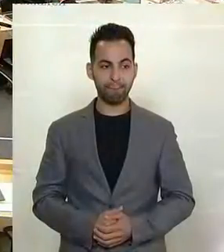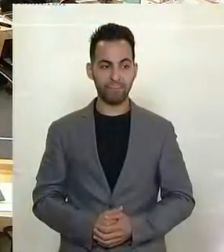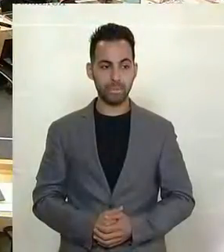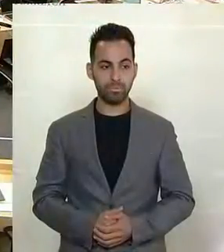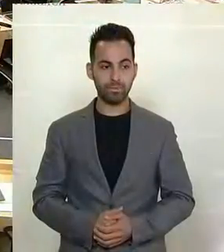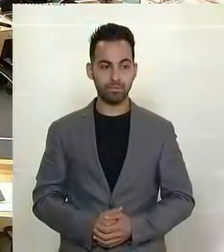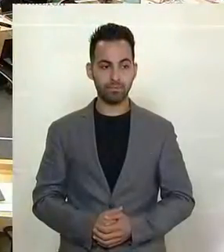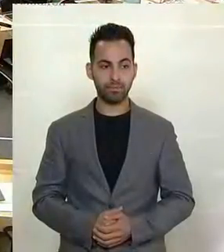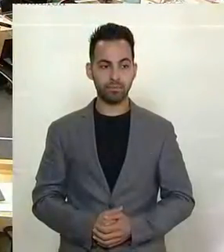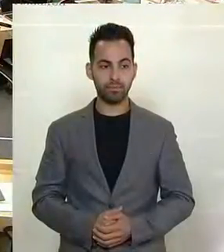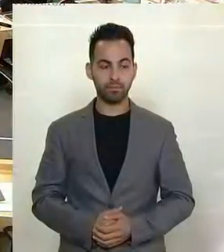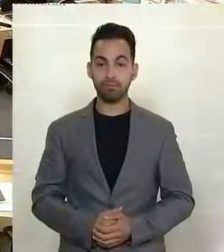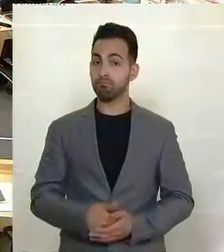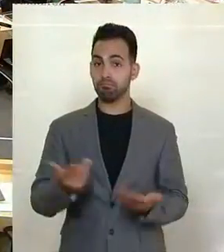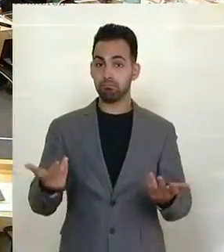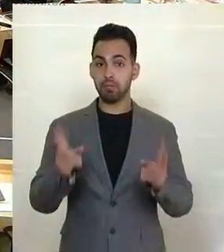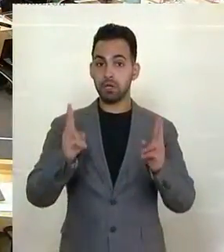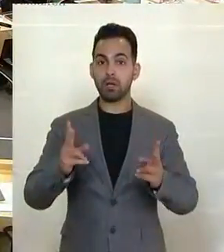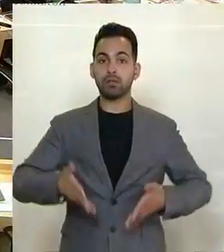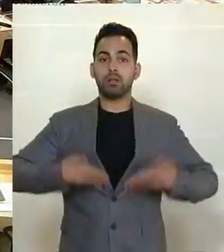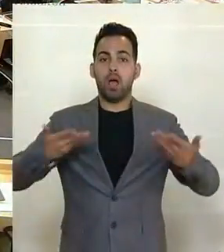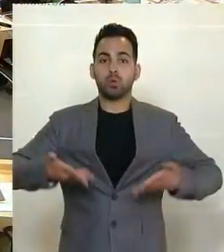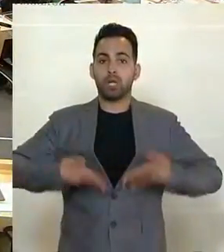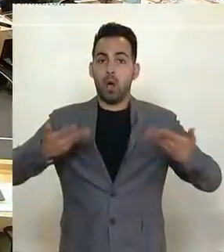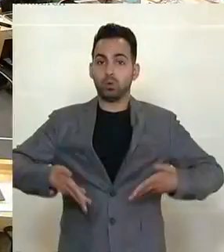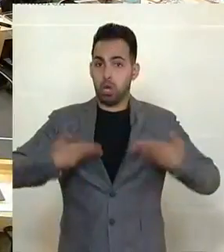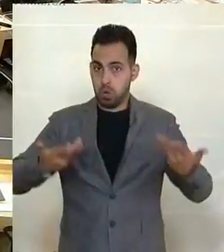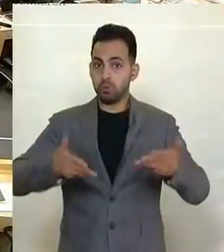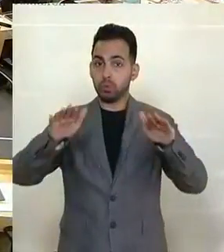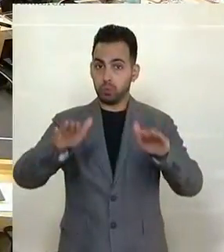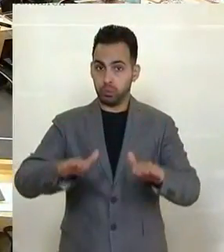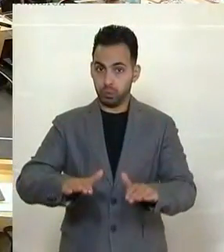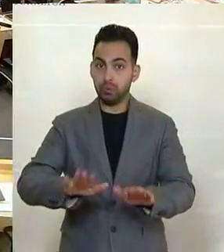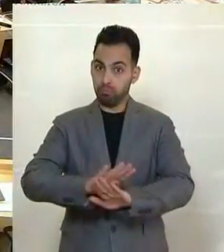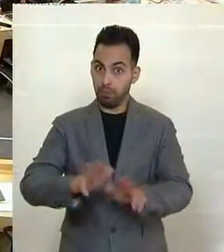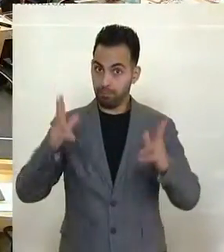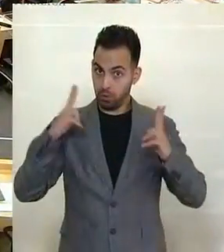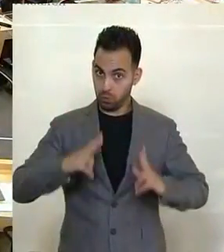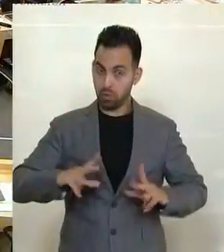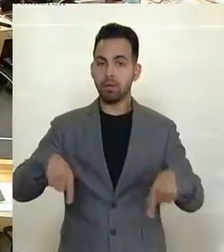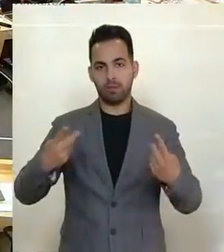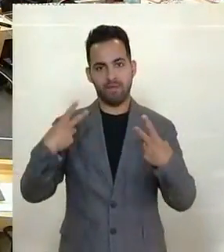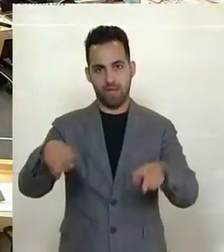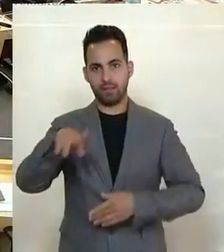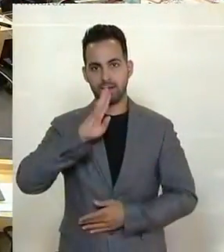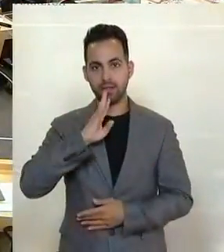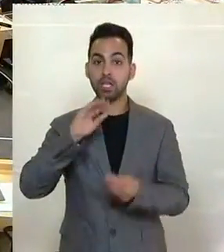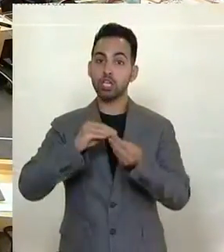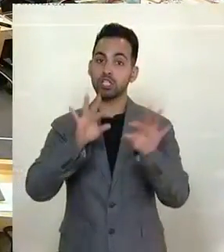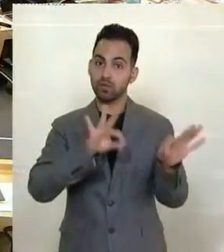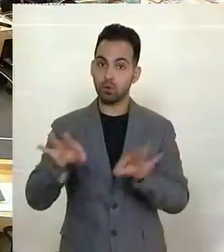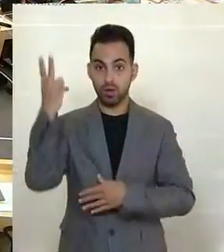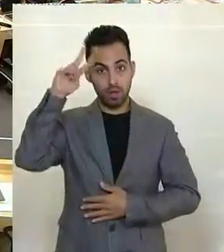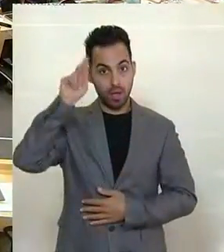Präsidiale. Wolfgang Sobotka will das nicht. Er wird die Sitzung gleich wieder fortsetzen. Zur Geschäftsordnung,